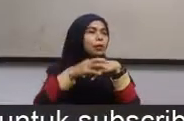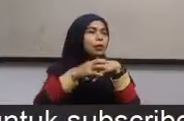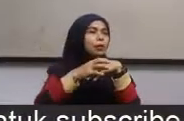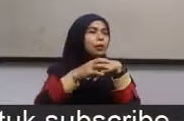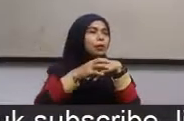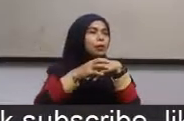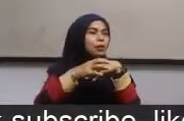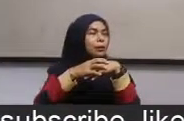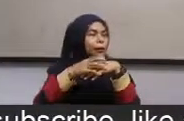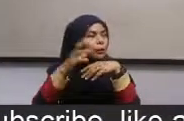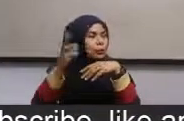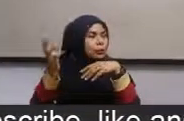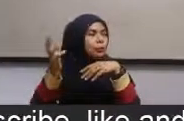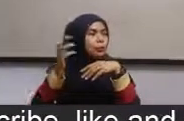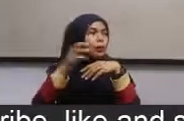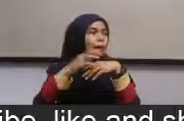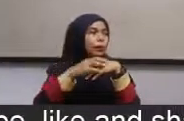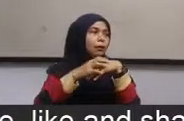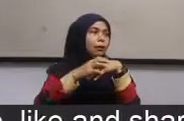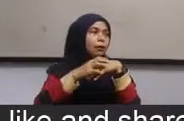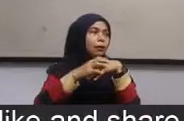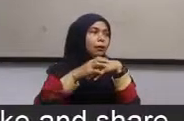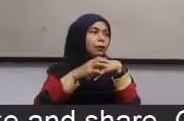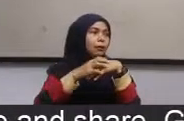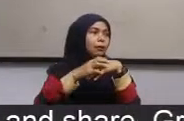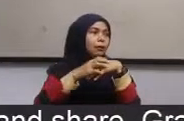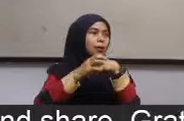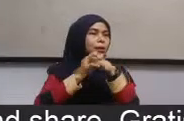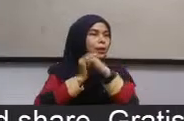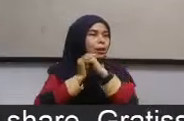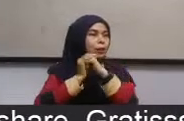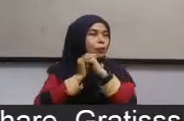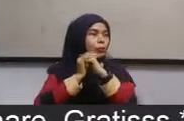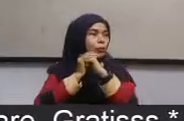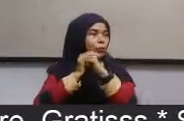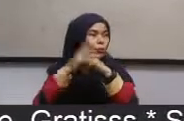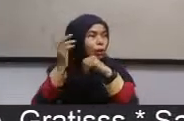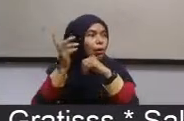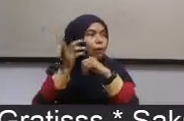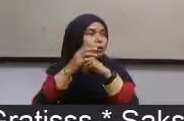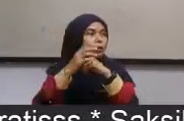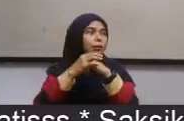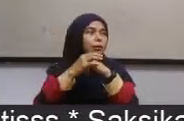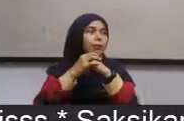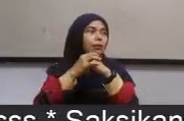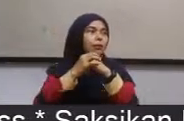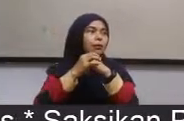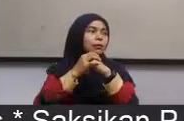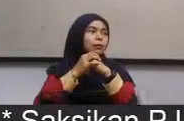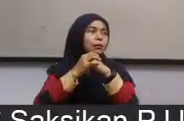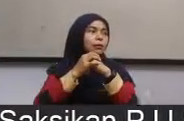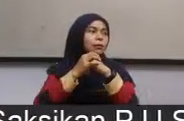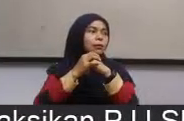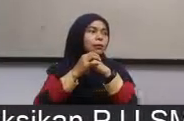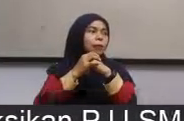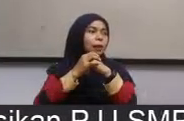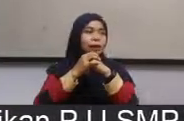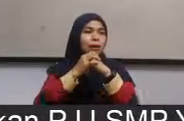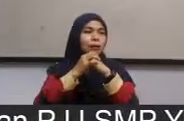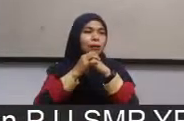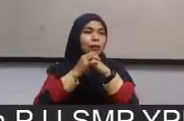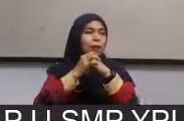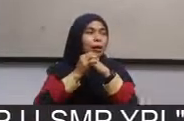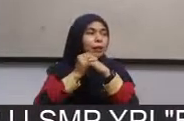manusianya pinter-pinter semua cara masang yang Jadi Bosnya orang-orang luar negeri Oh